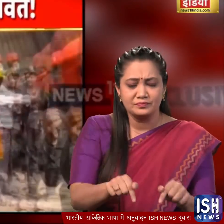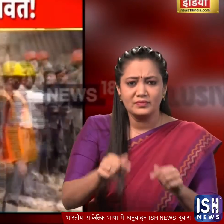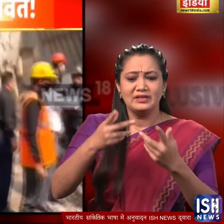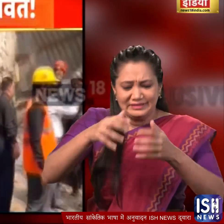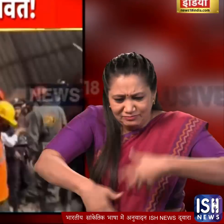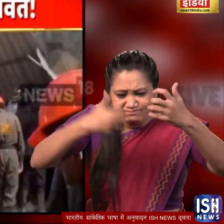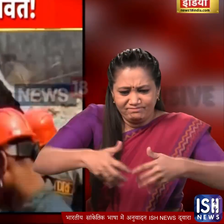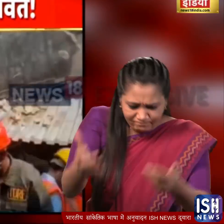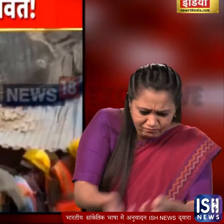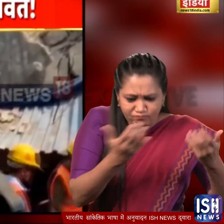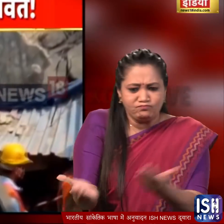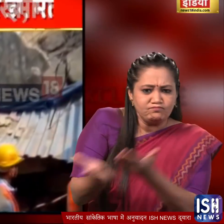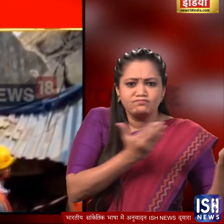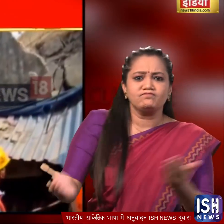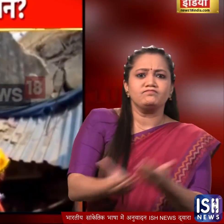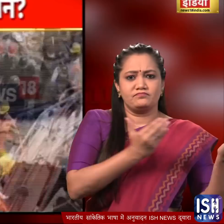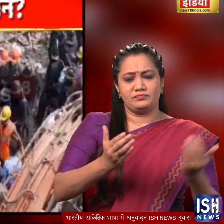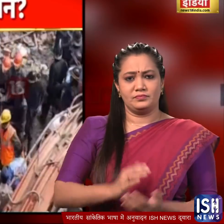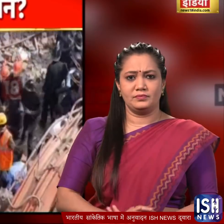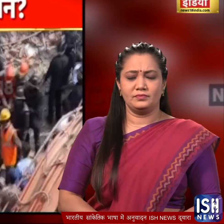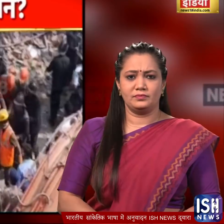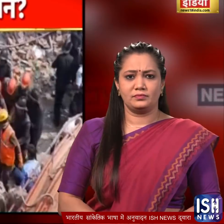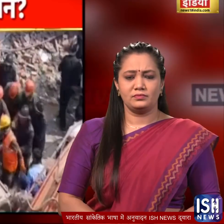में दबे लोगों को निकालने का काम शुरू किया गया।